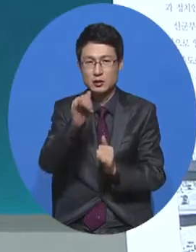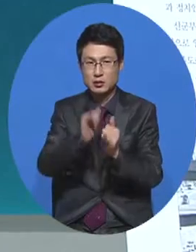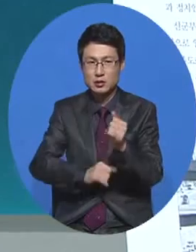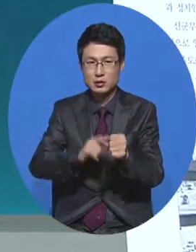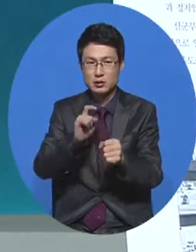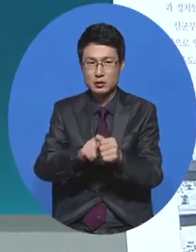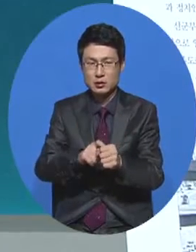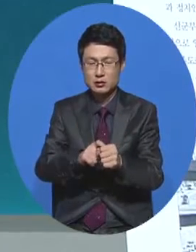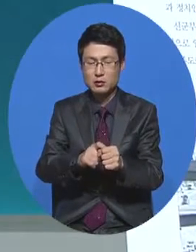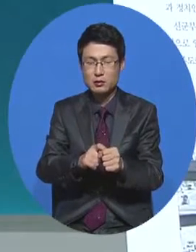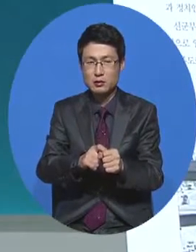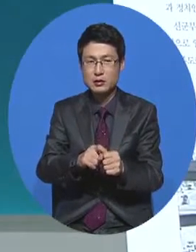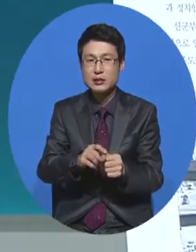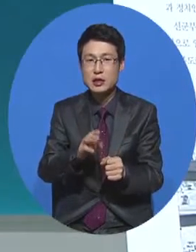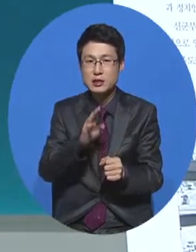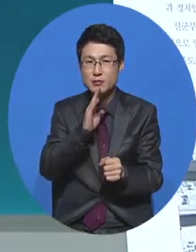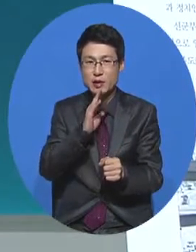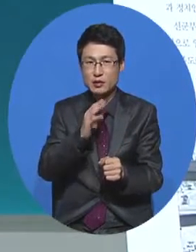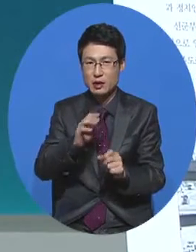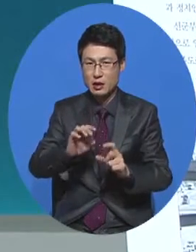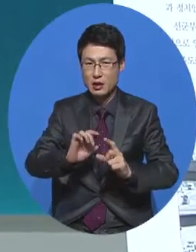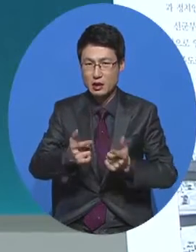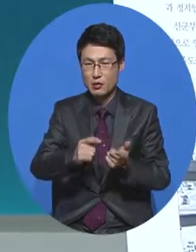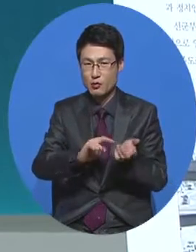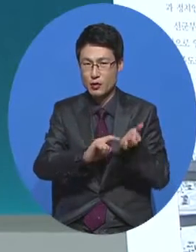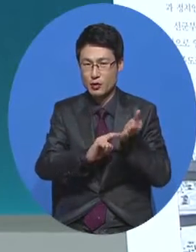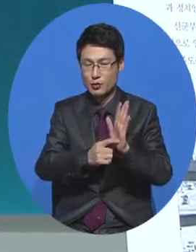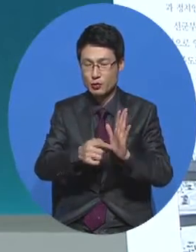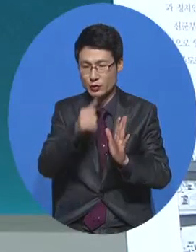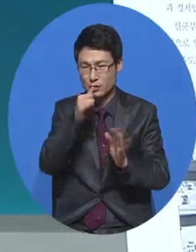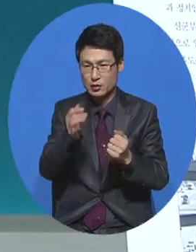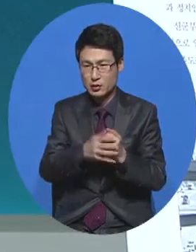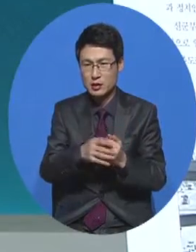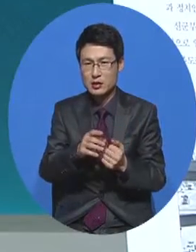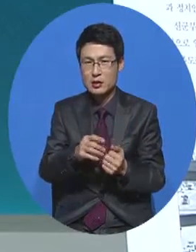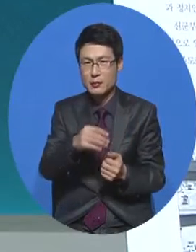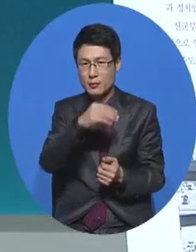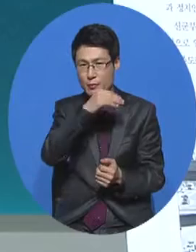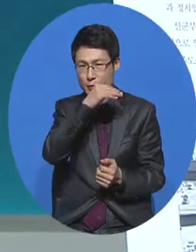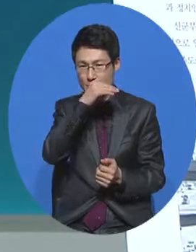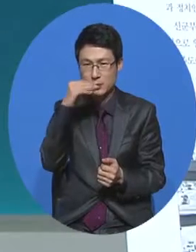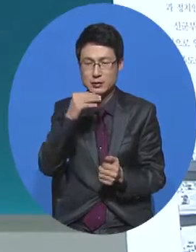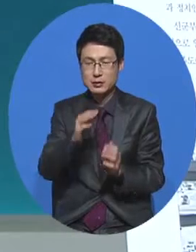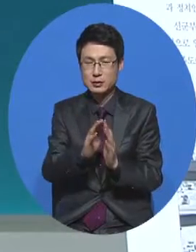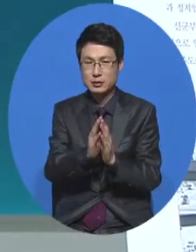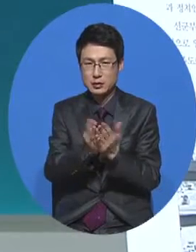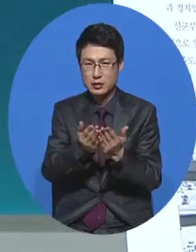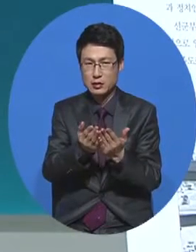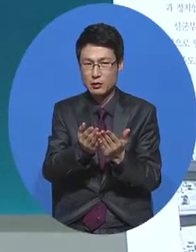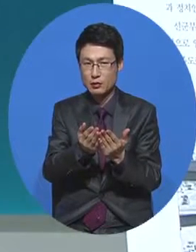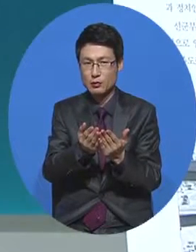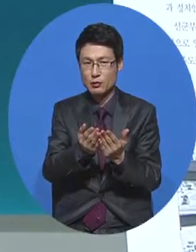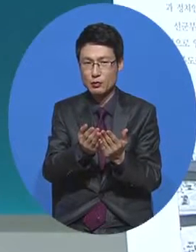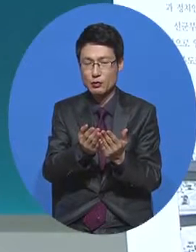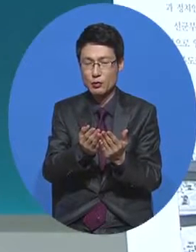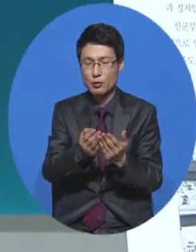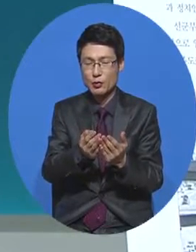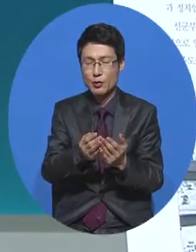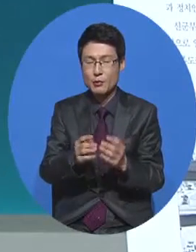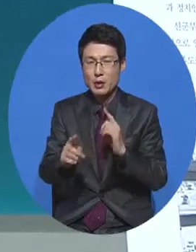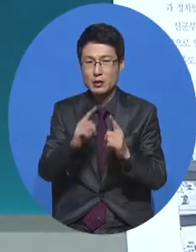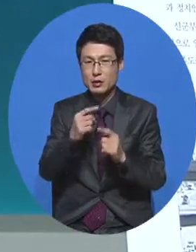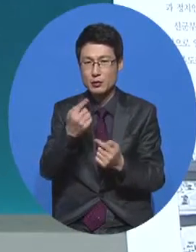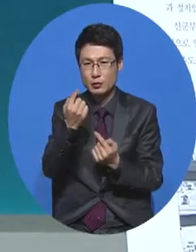사실 관계의 마저 왜곡하고 있기 때문에 이름 붙인 올바른 교과서 라고 하는 말은 스스로